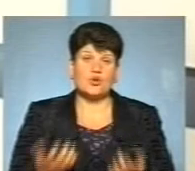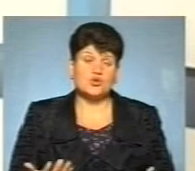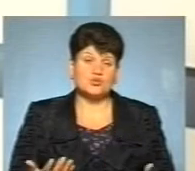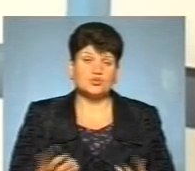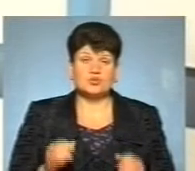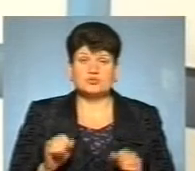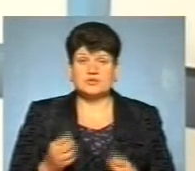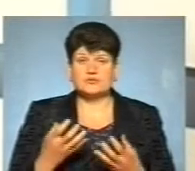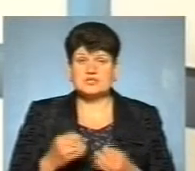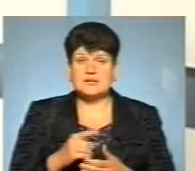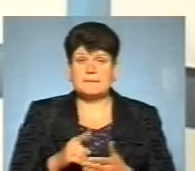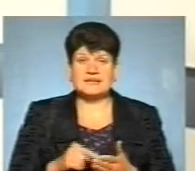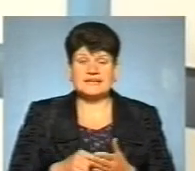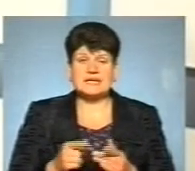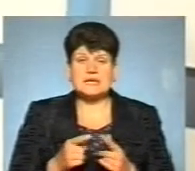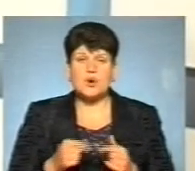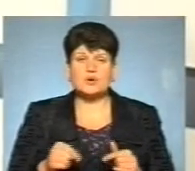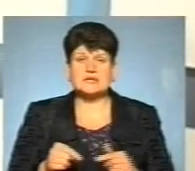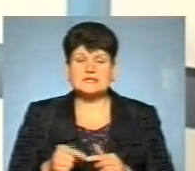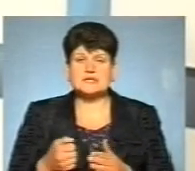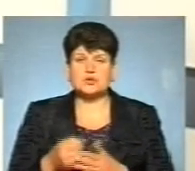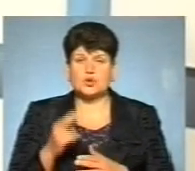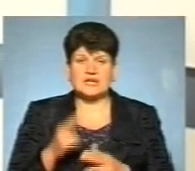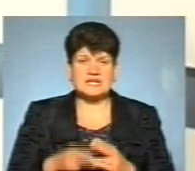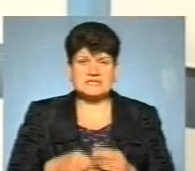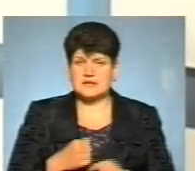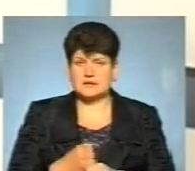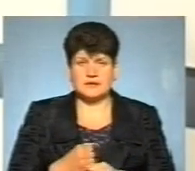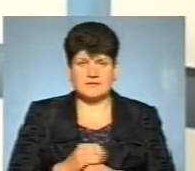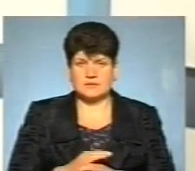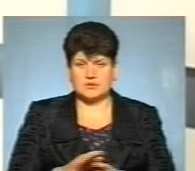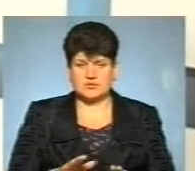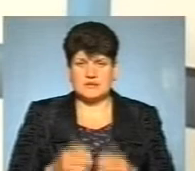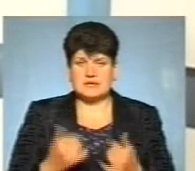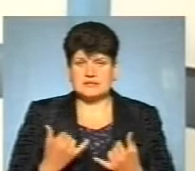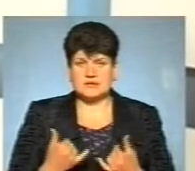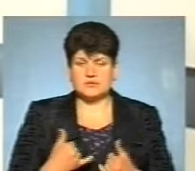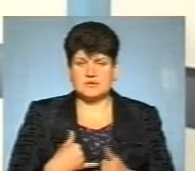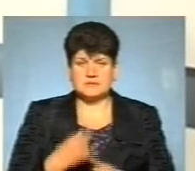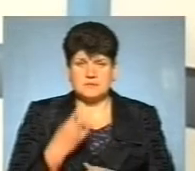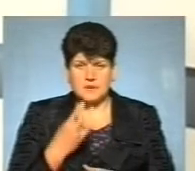можливо, ще питання організаційні не до кінця відпрацьовані, але зараз нас бачать, чують,